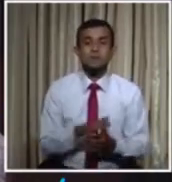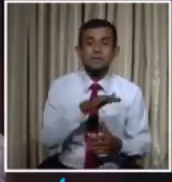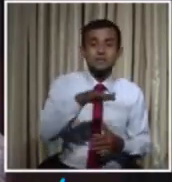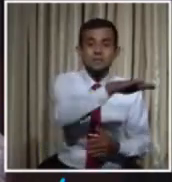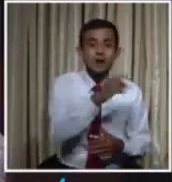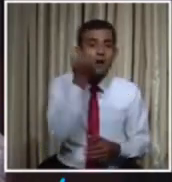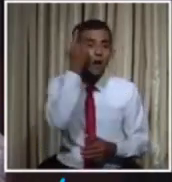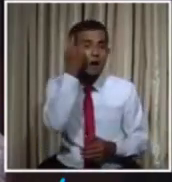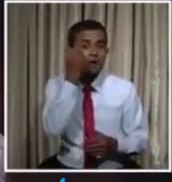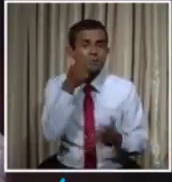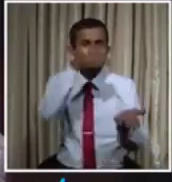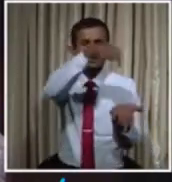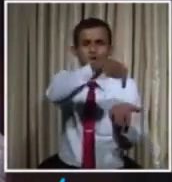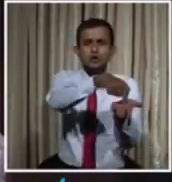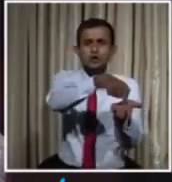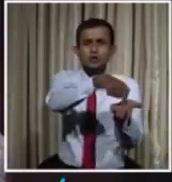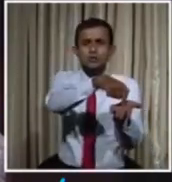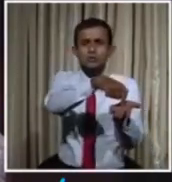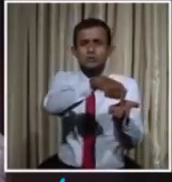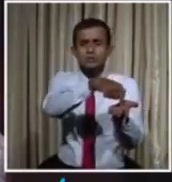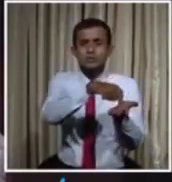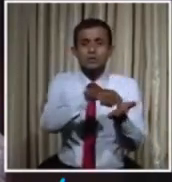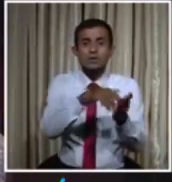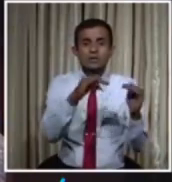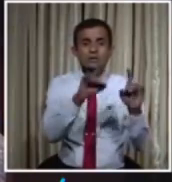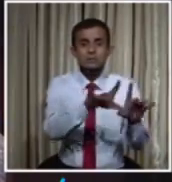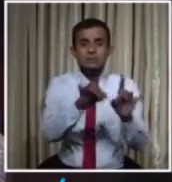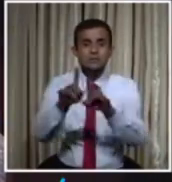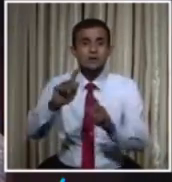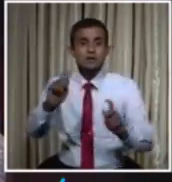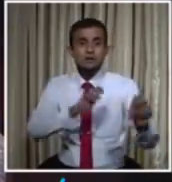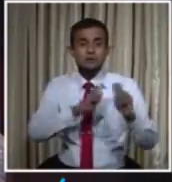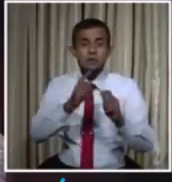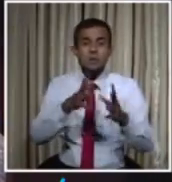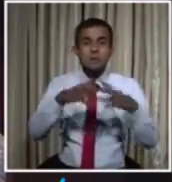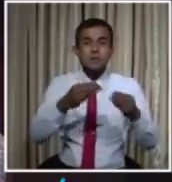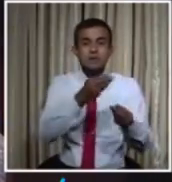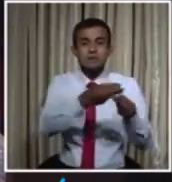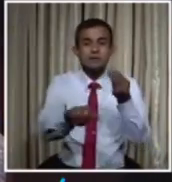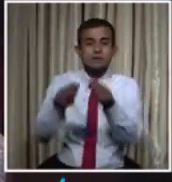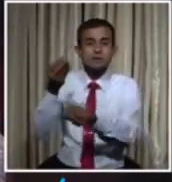සමාජවාදී ප්‍රතිපත්ති කේන්ද්‍ර කරගත් සමසේ ආදායම් සම්පත් බෙදී යන